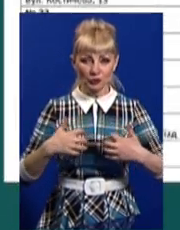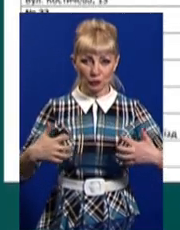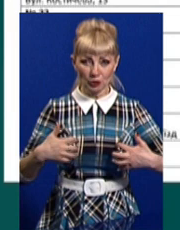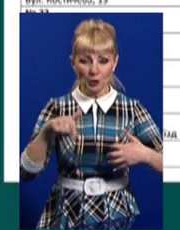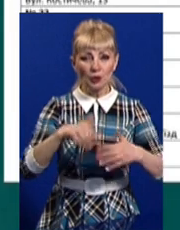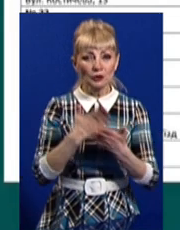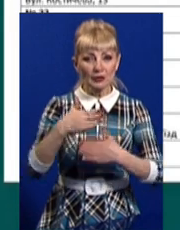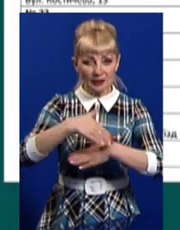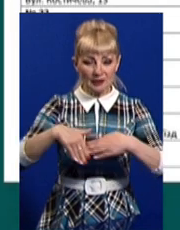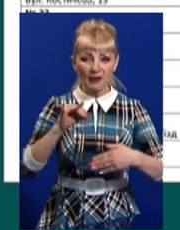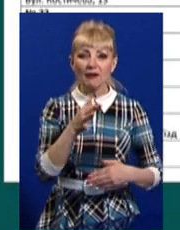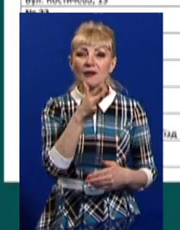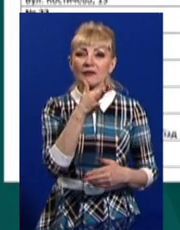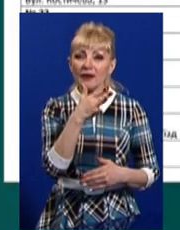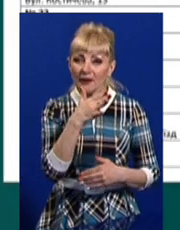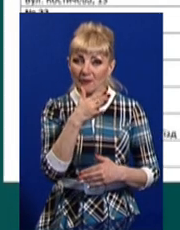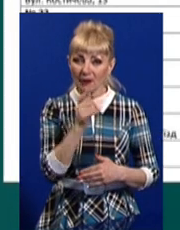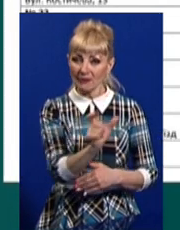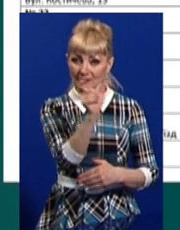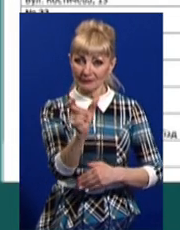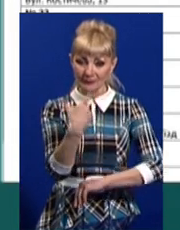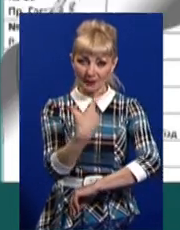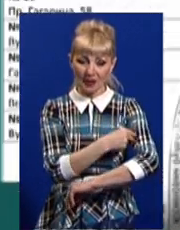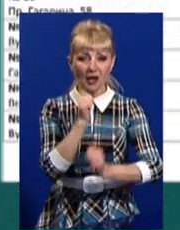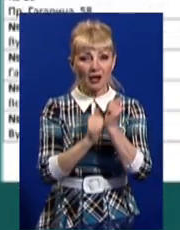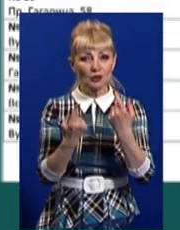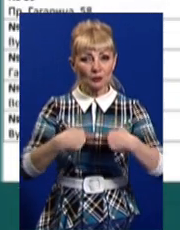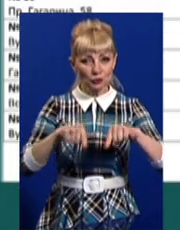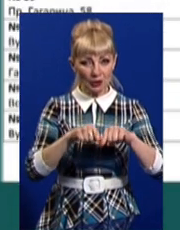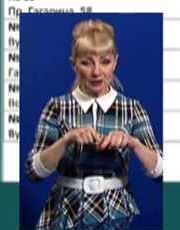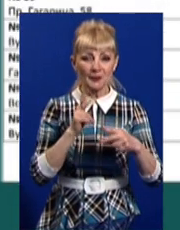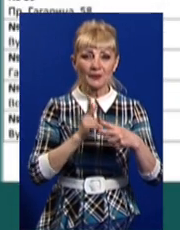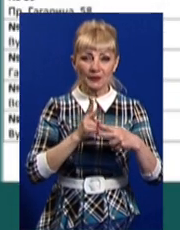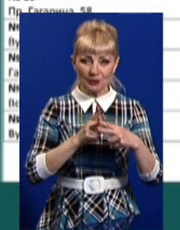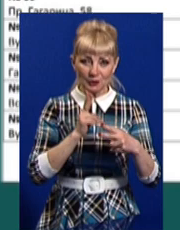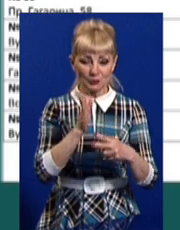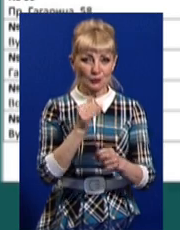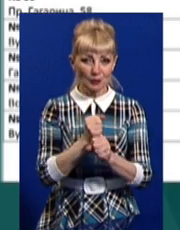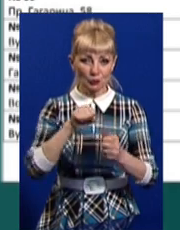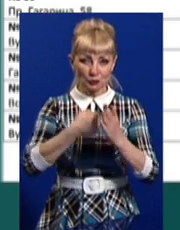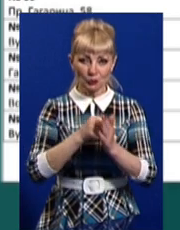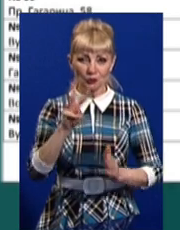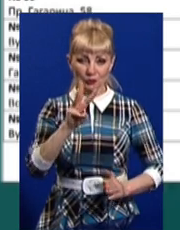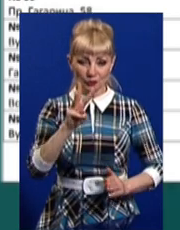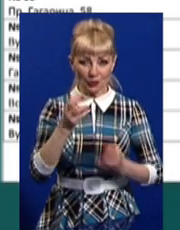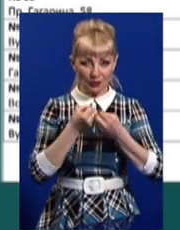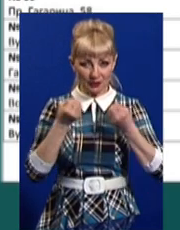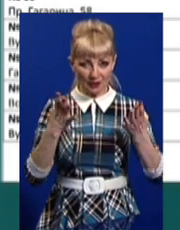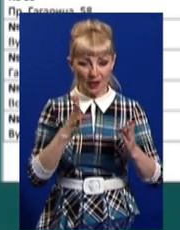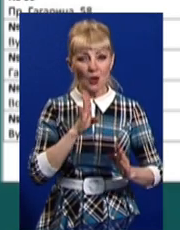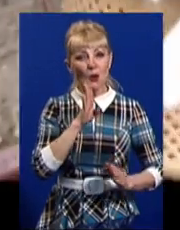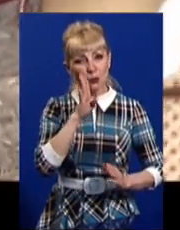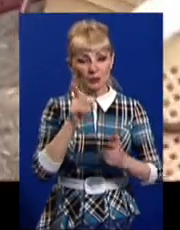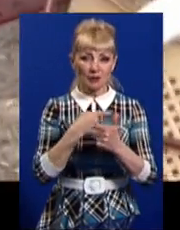є адреси та час проведення вакцинації. На кожній дільниці ветеринарні лікарі працюватимуть до 3 годин – вранці чи по